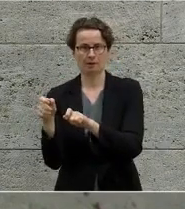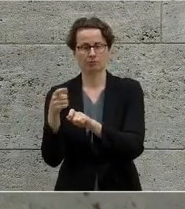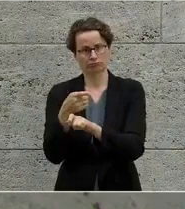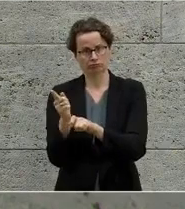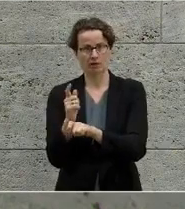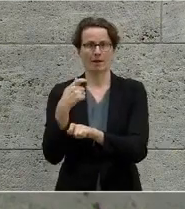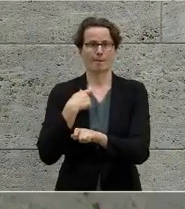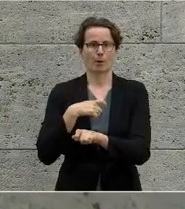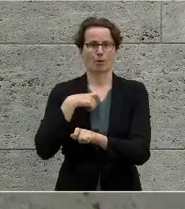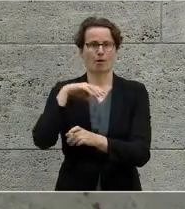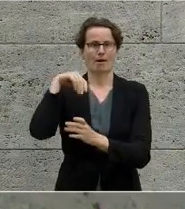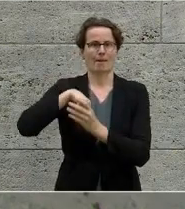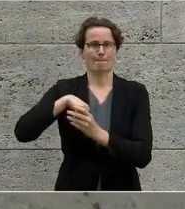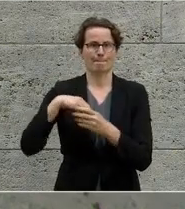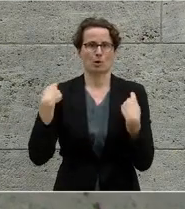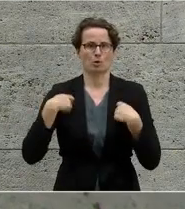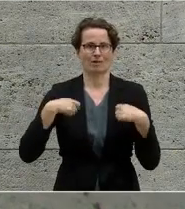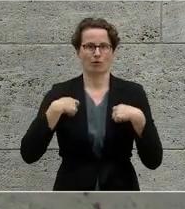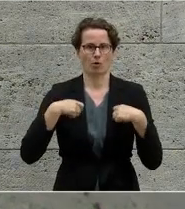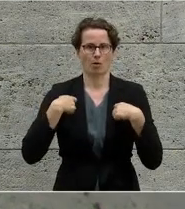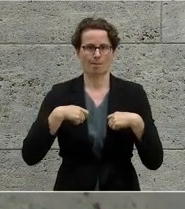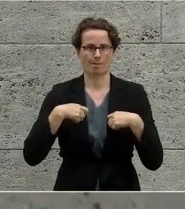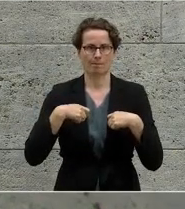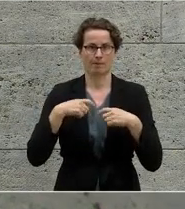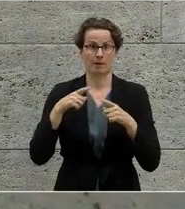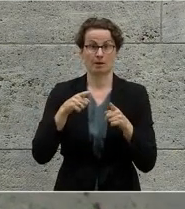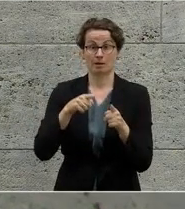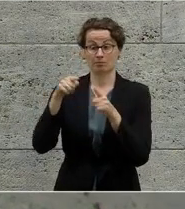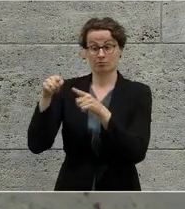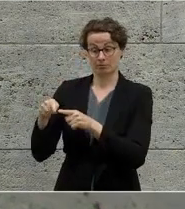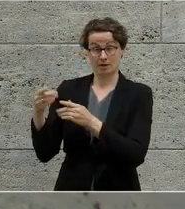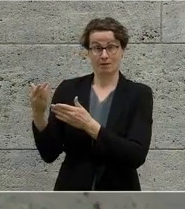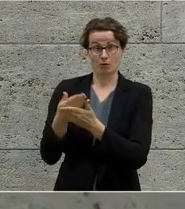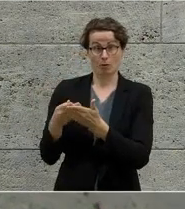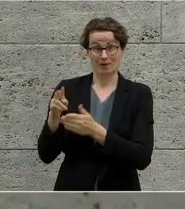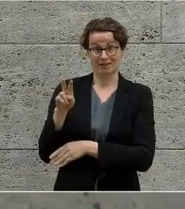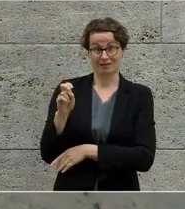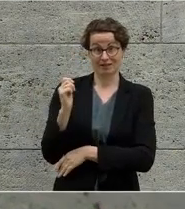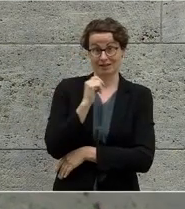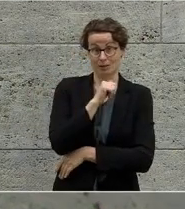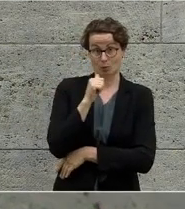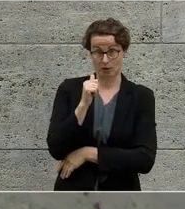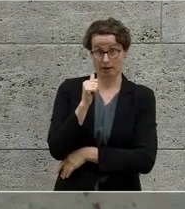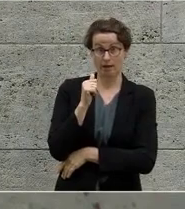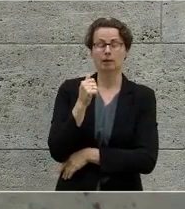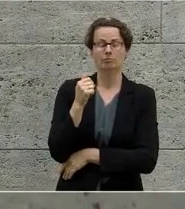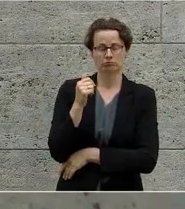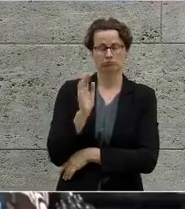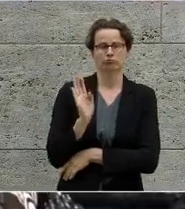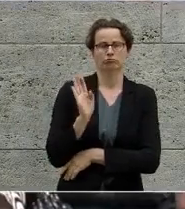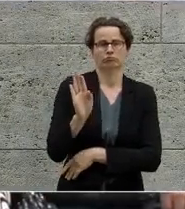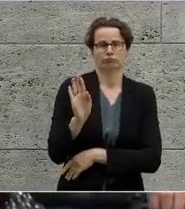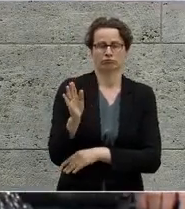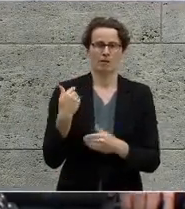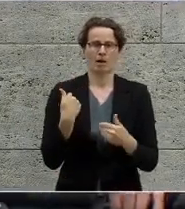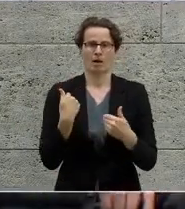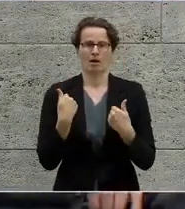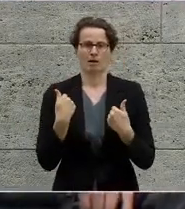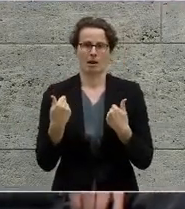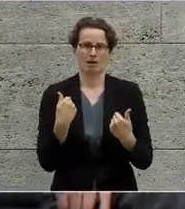Uniform gibt das Vorbild des 20. Juli die zentrale Orientierung, wenn sie